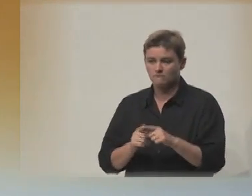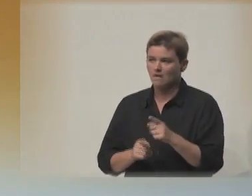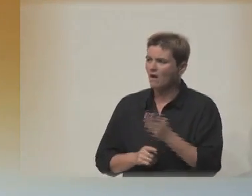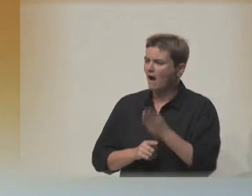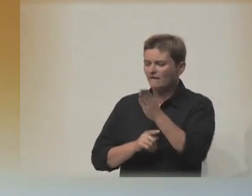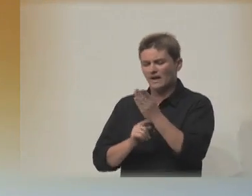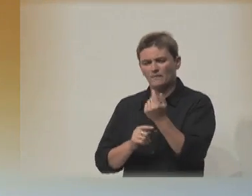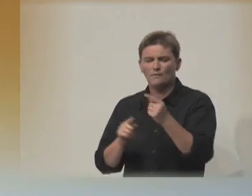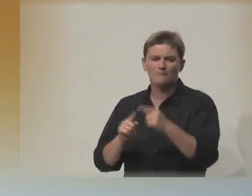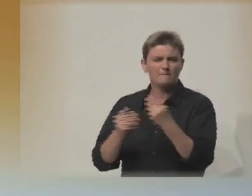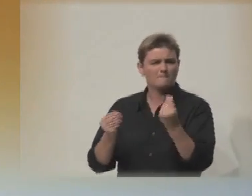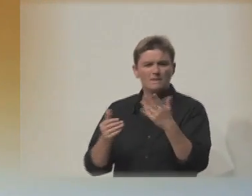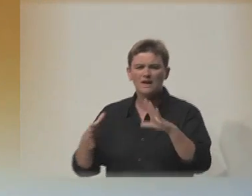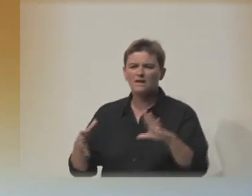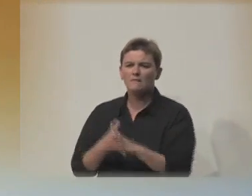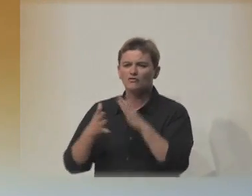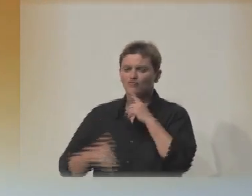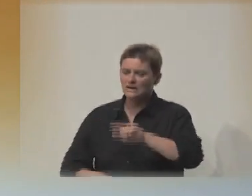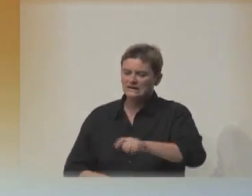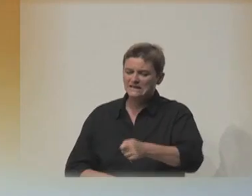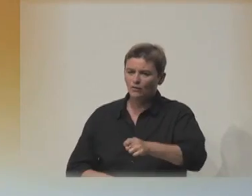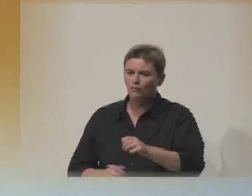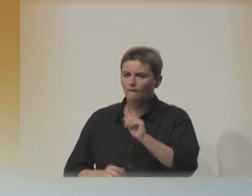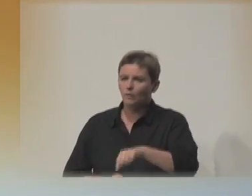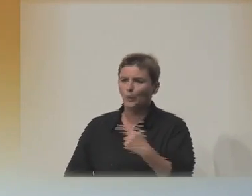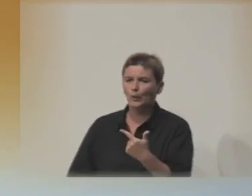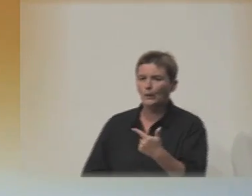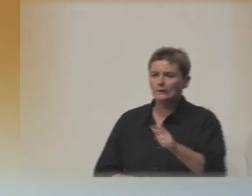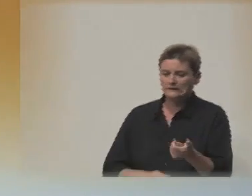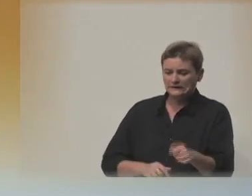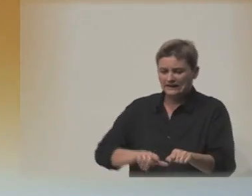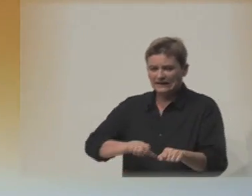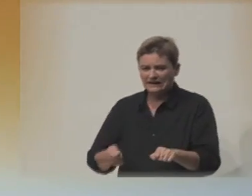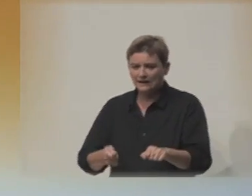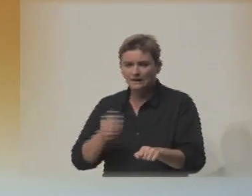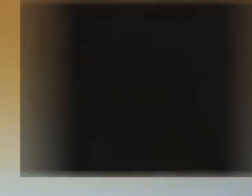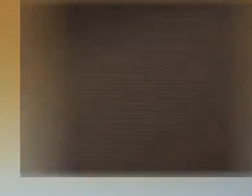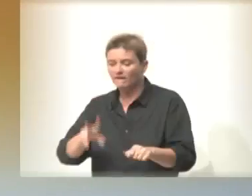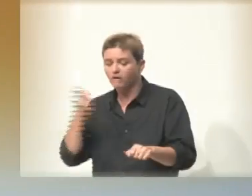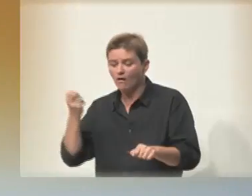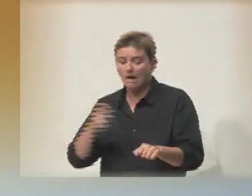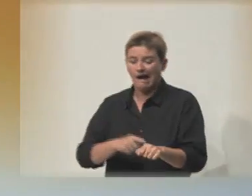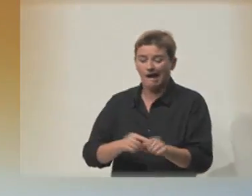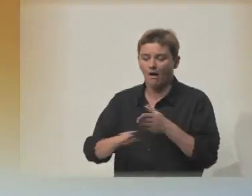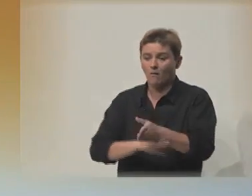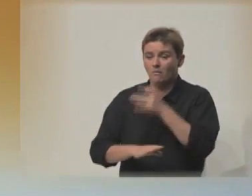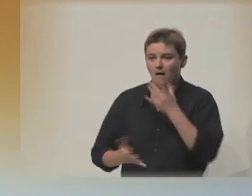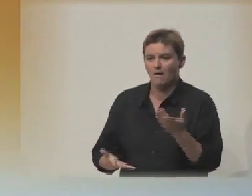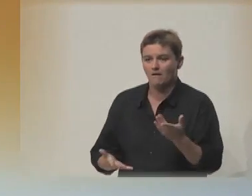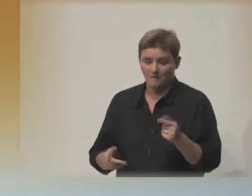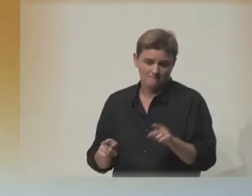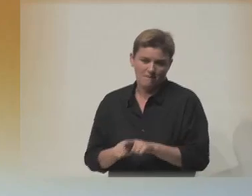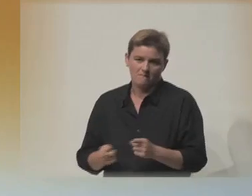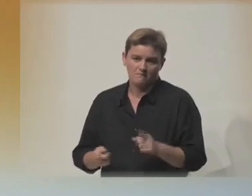serrure, vous connaissez ces serrures de sûreté qui ont deux clés, de peur que l'un pique le magot à l'autre. Alors pour ouvrir